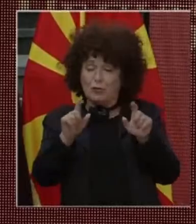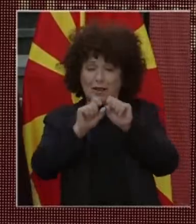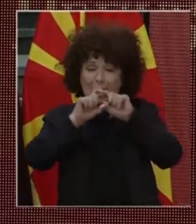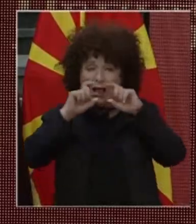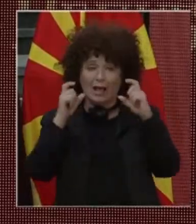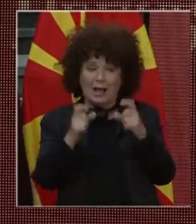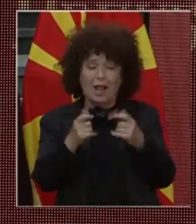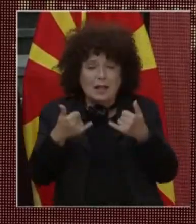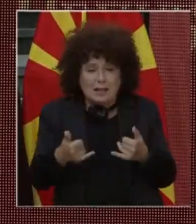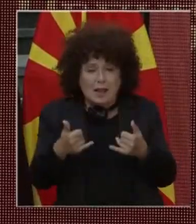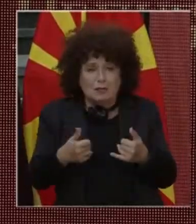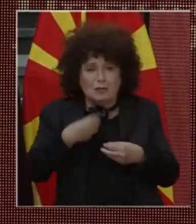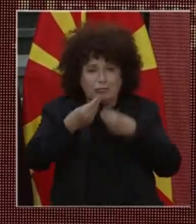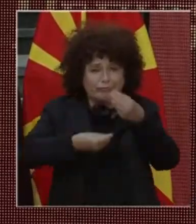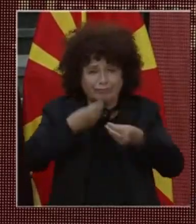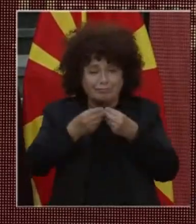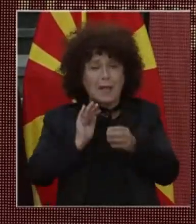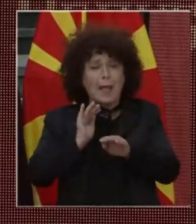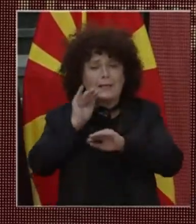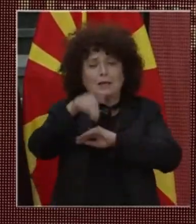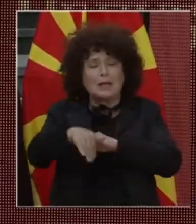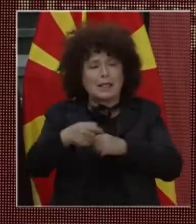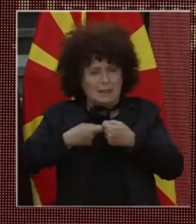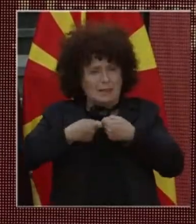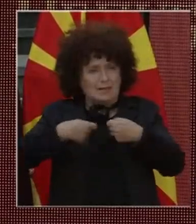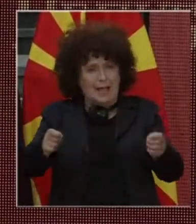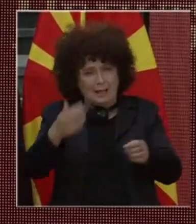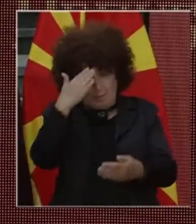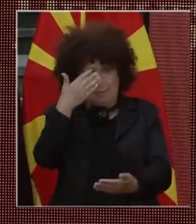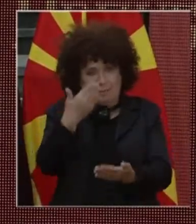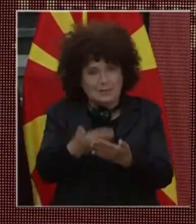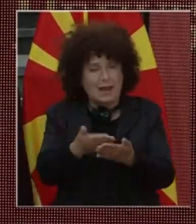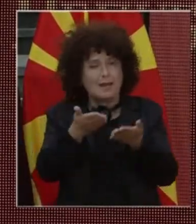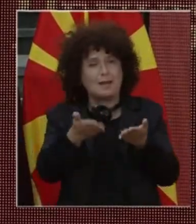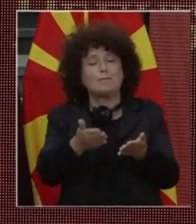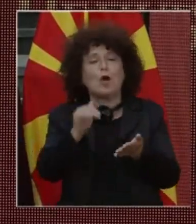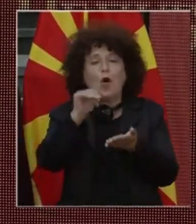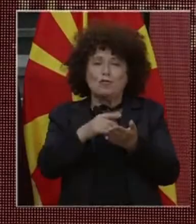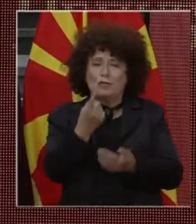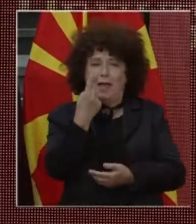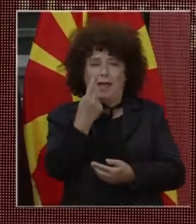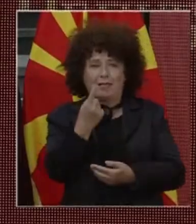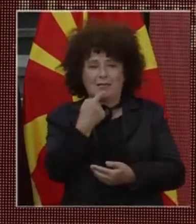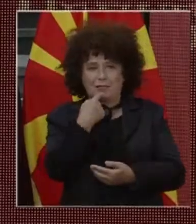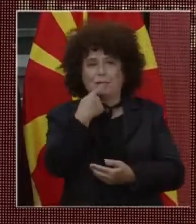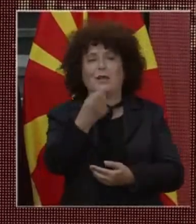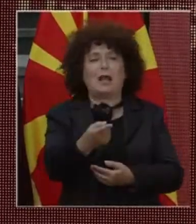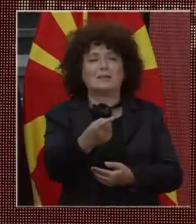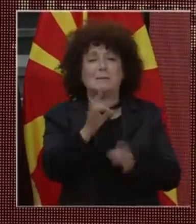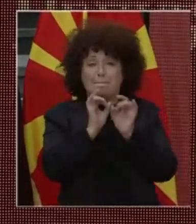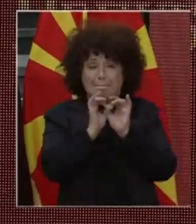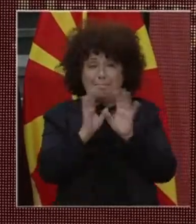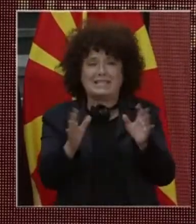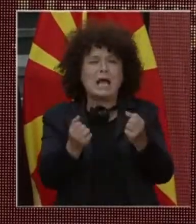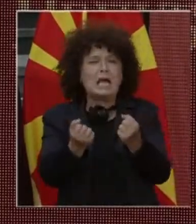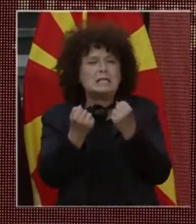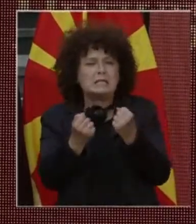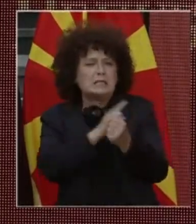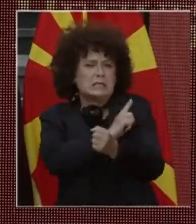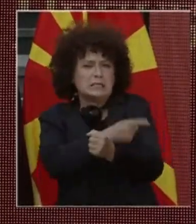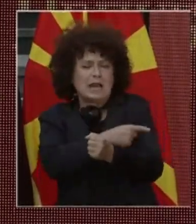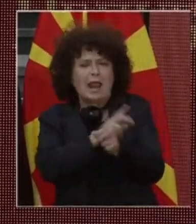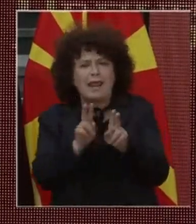од моето денешно обраќање, пред да преминеме на доделување на повелбите, уште еднаш да истакнам дека без силен и